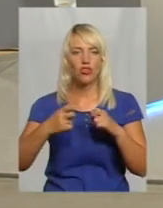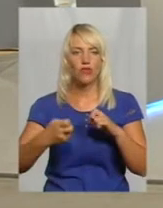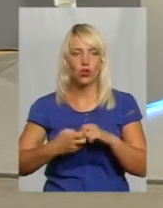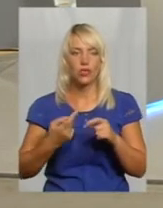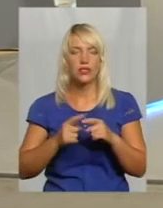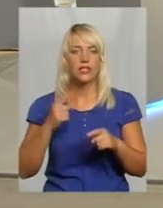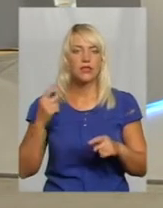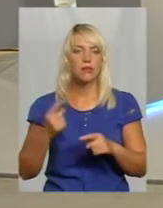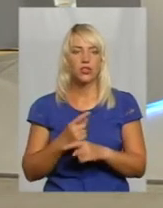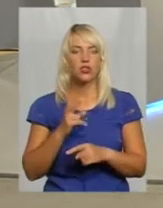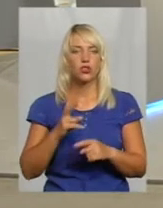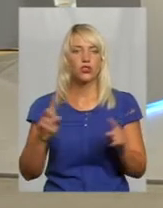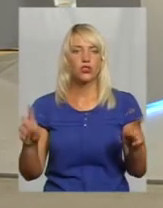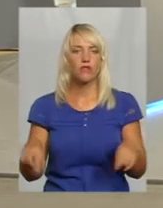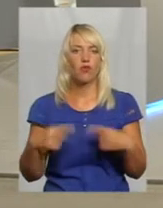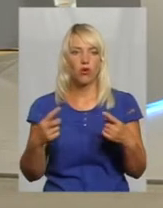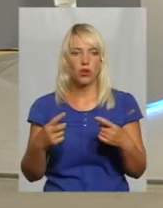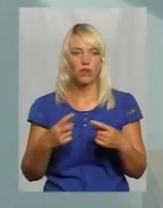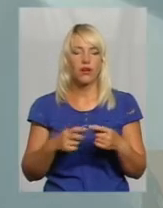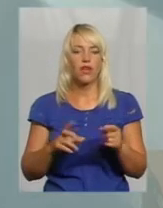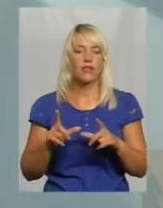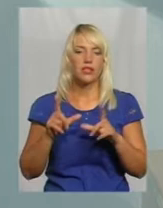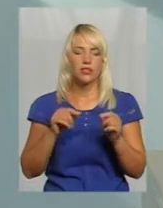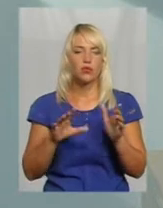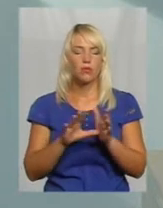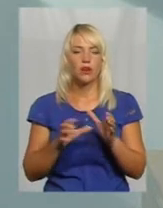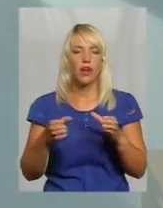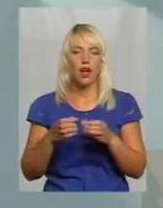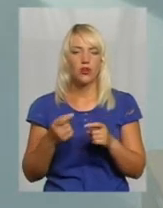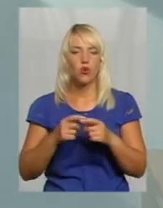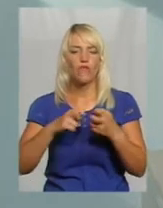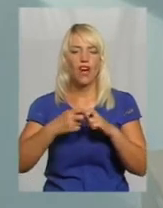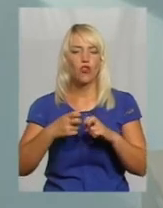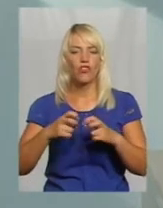один з перших, який створив виїзну бригаду, тобто в Івано-Франківську воно організовано